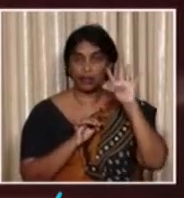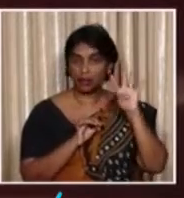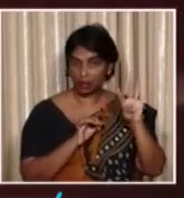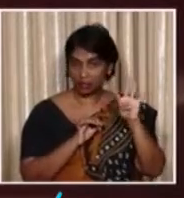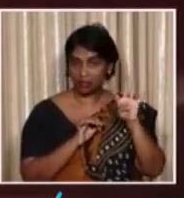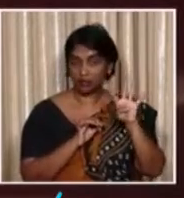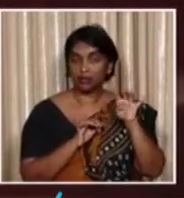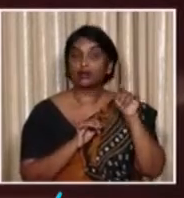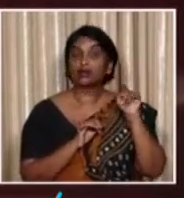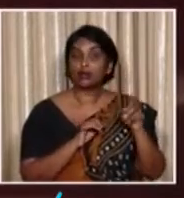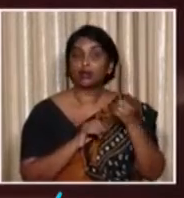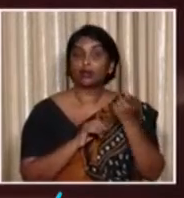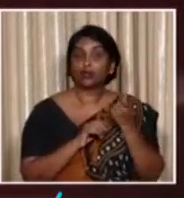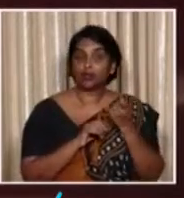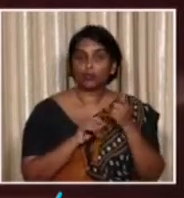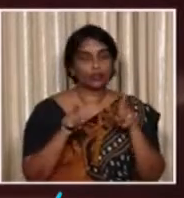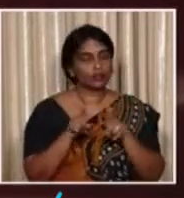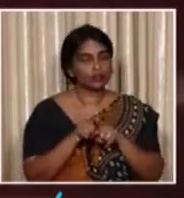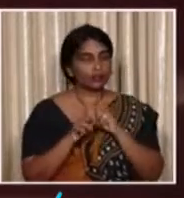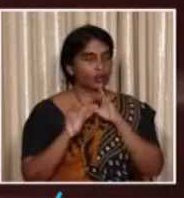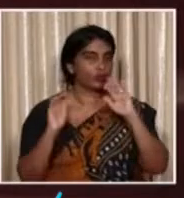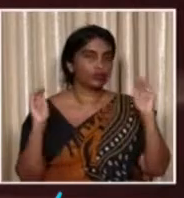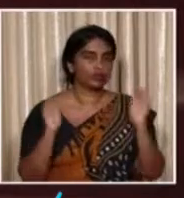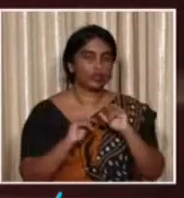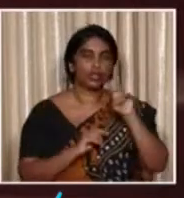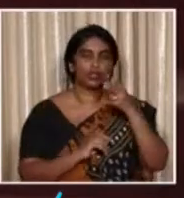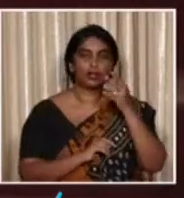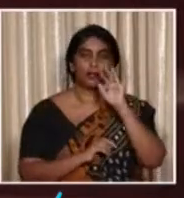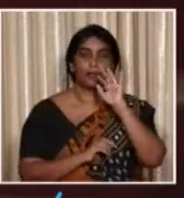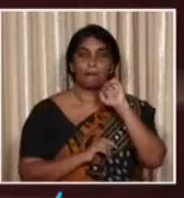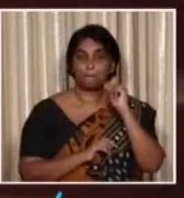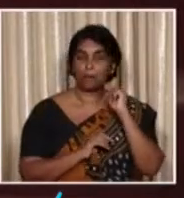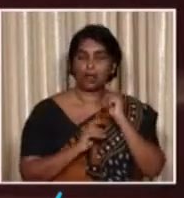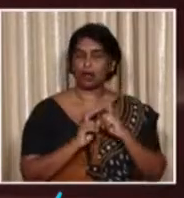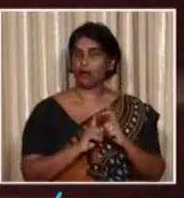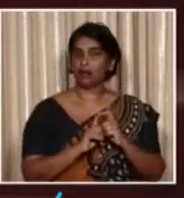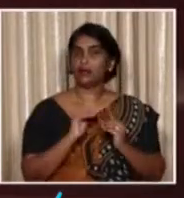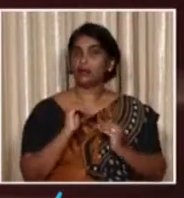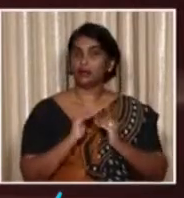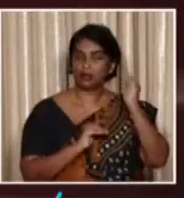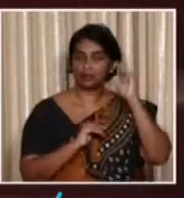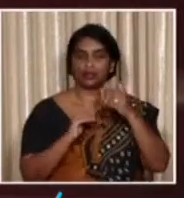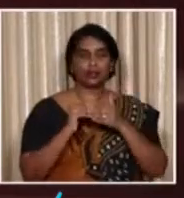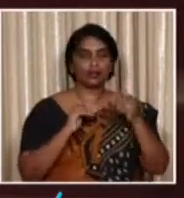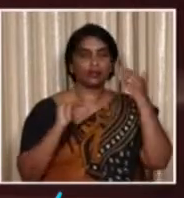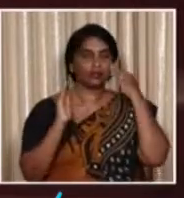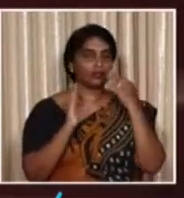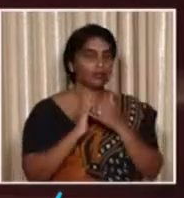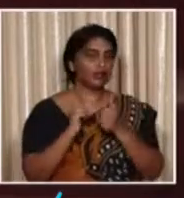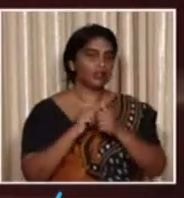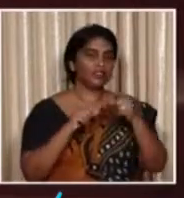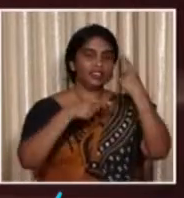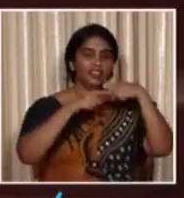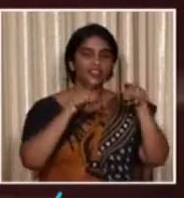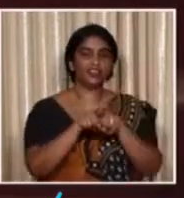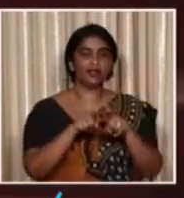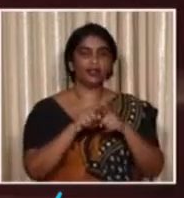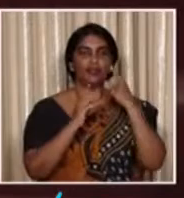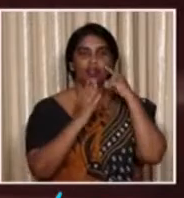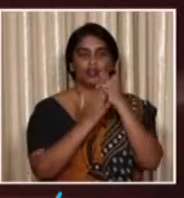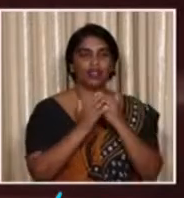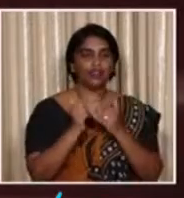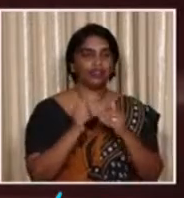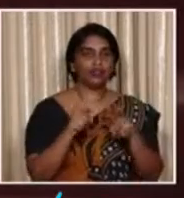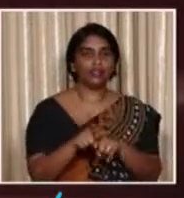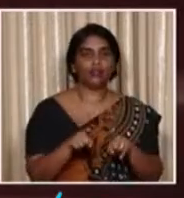යනු එම මුදල මෙන් දළ වශයෙන් 250 ගුණයක්කටත් වඩා ඉක්මවන මුදලකි. එම නිසා